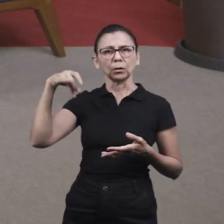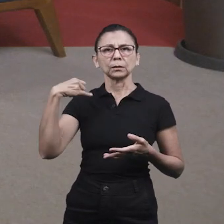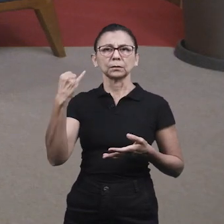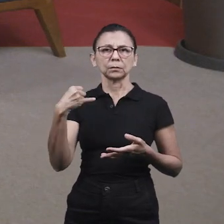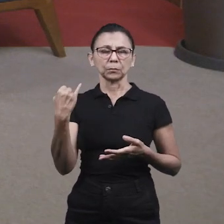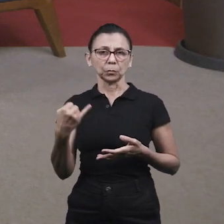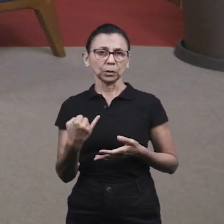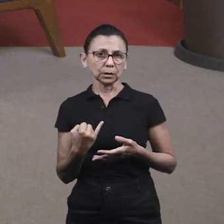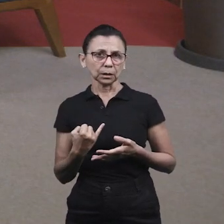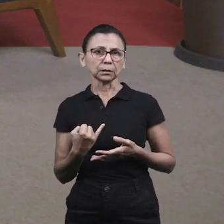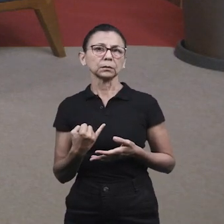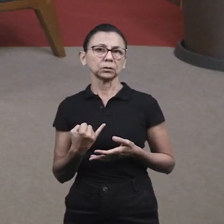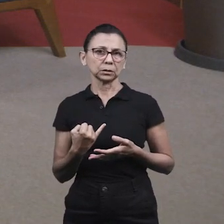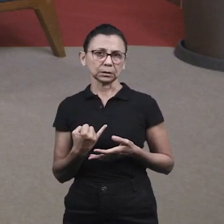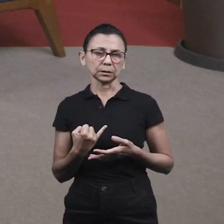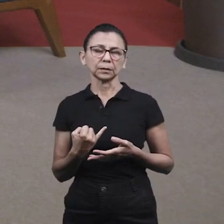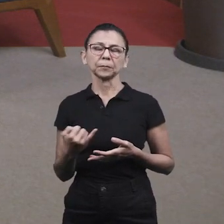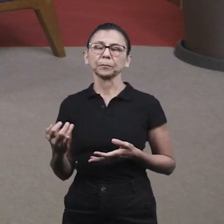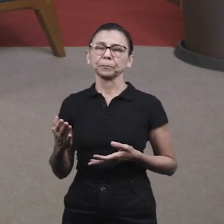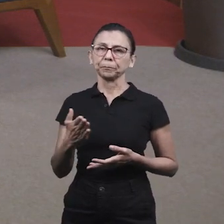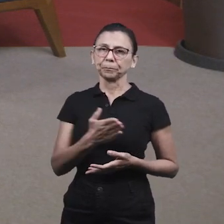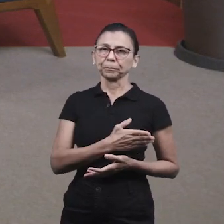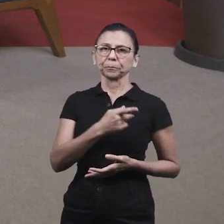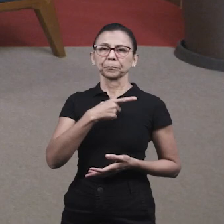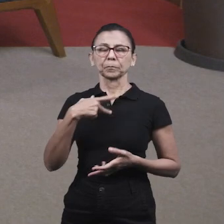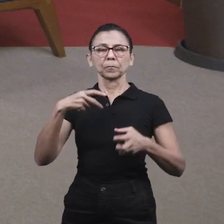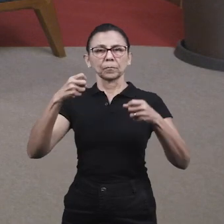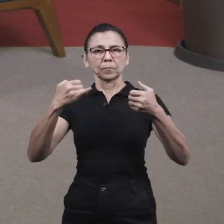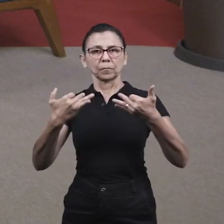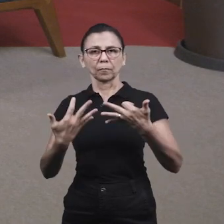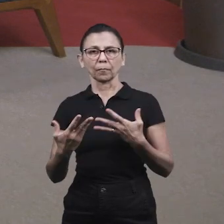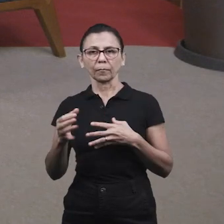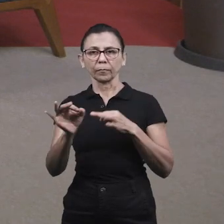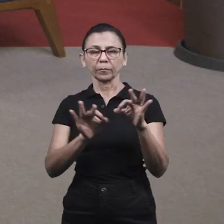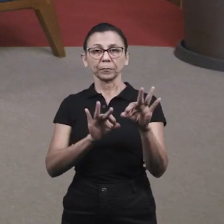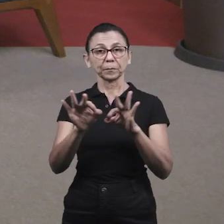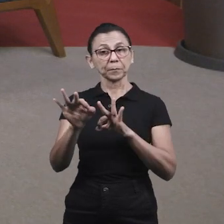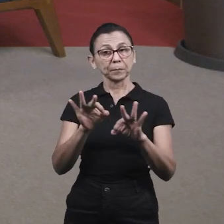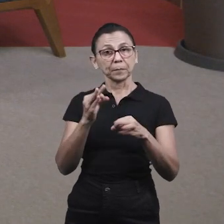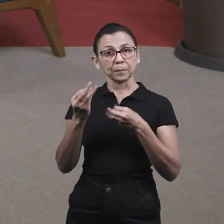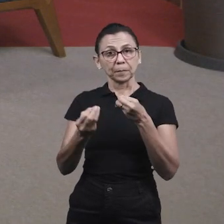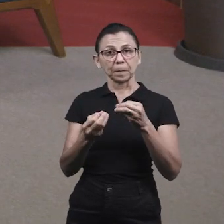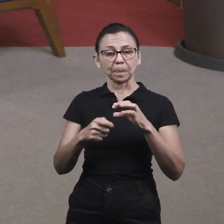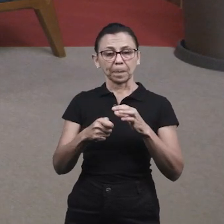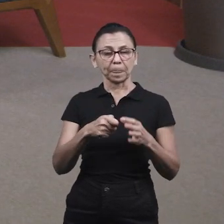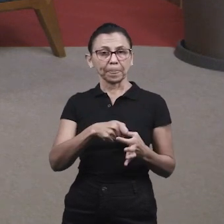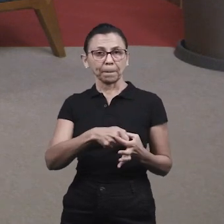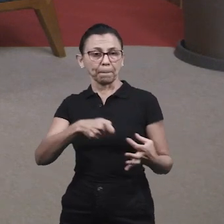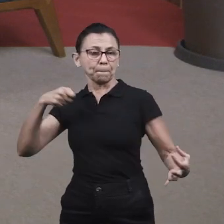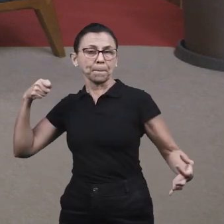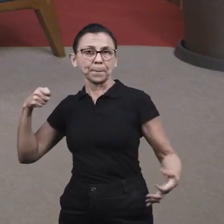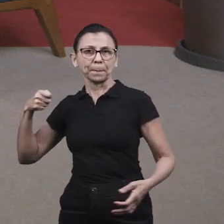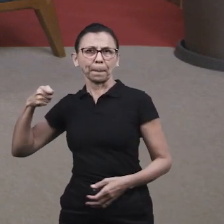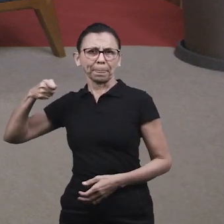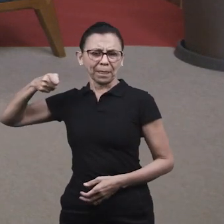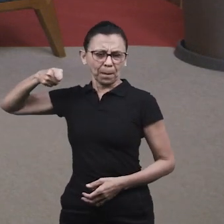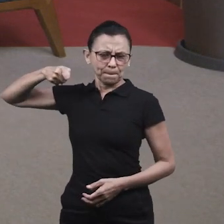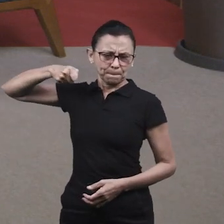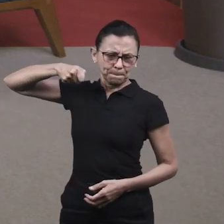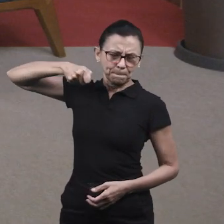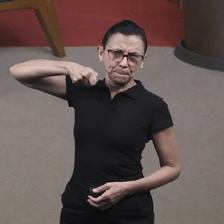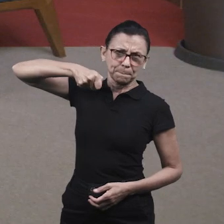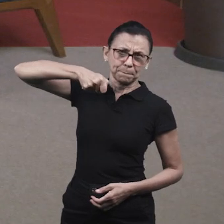texte dit plus pénétrante que n'importe quelle épée de double tranchant. Le pasteur a expliqué l'aspect de la